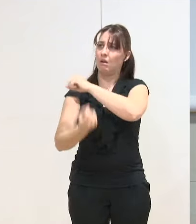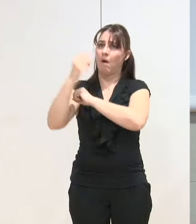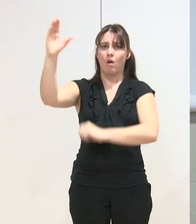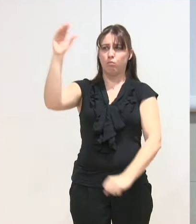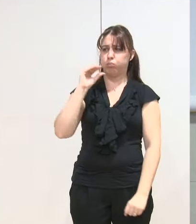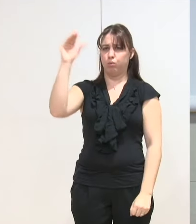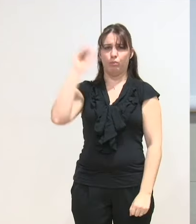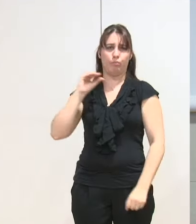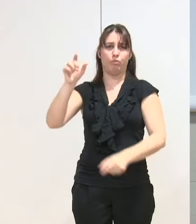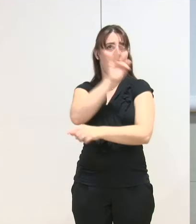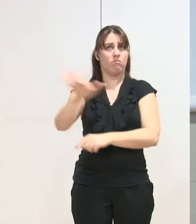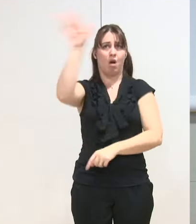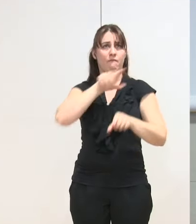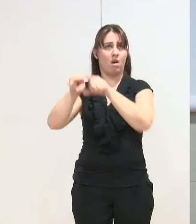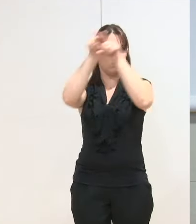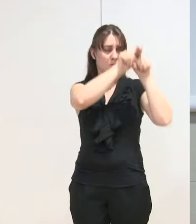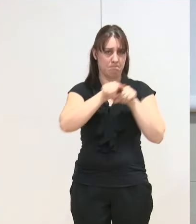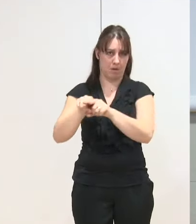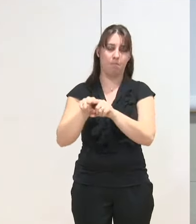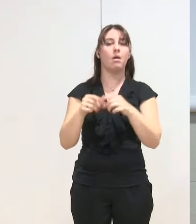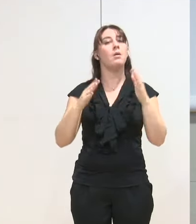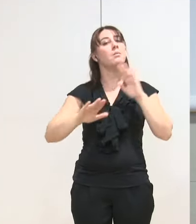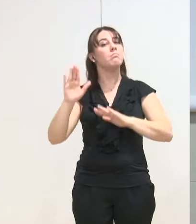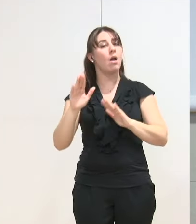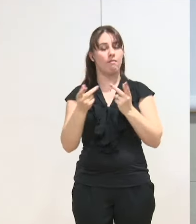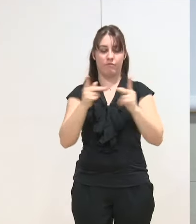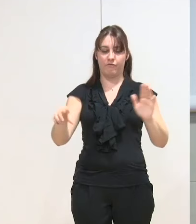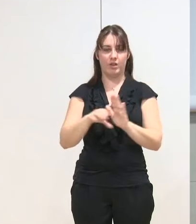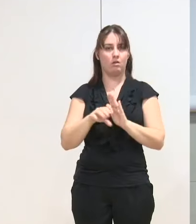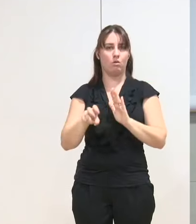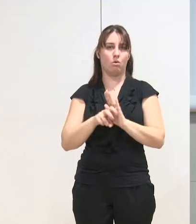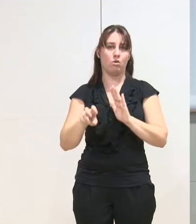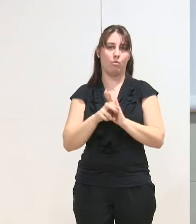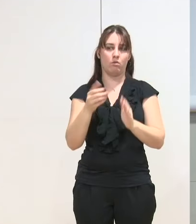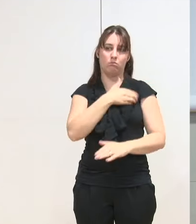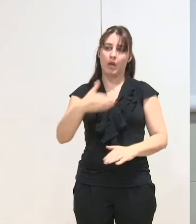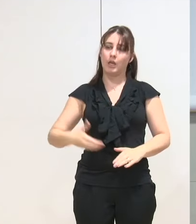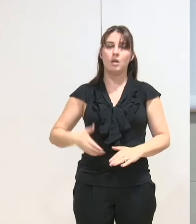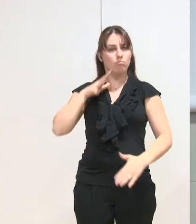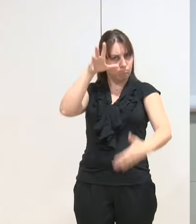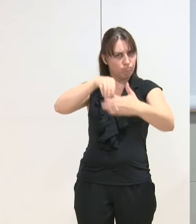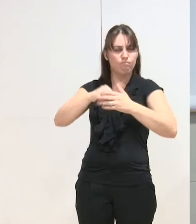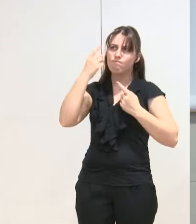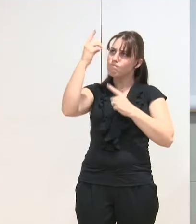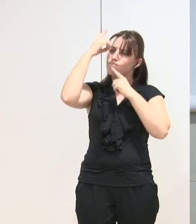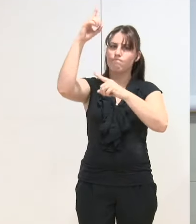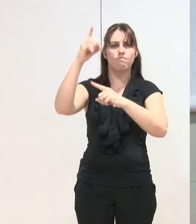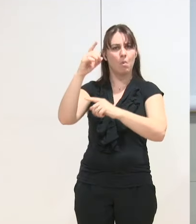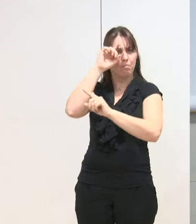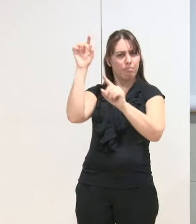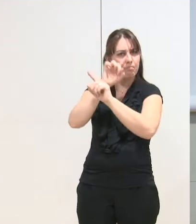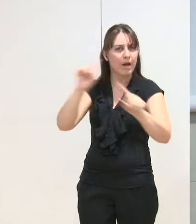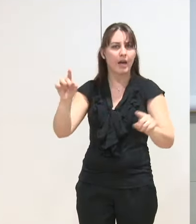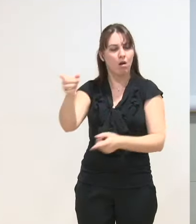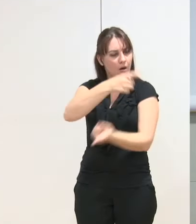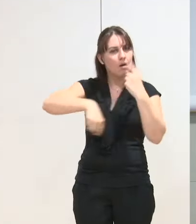de l'État la ville de Grenoble participera aux mobilisation contre cette politique et expliquera sans relâche